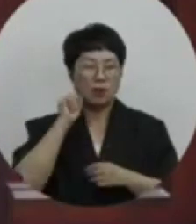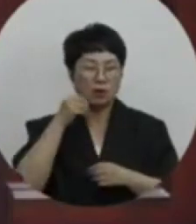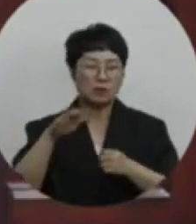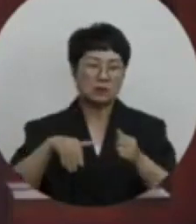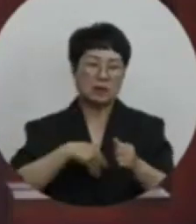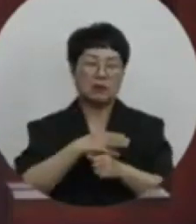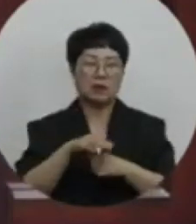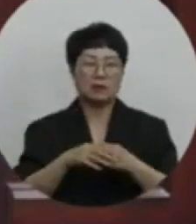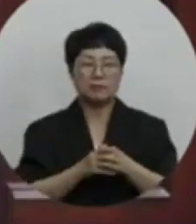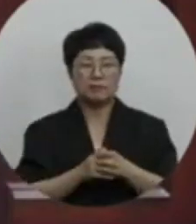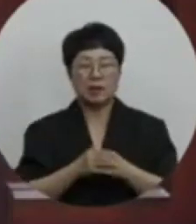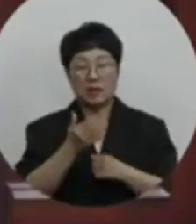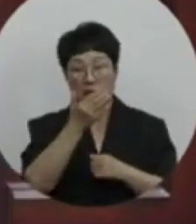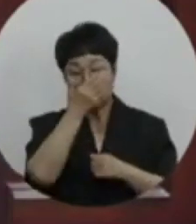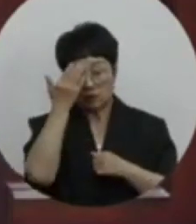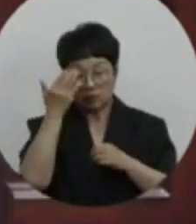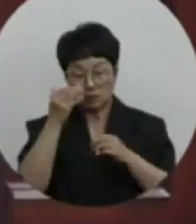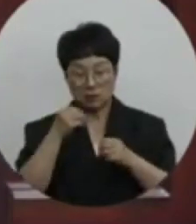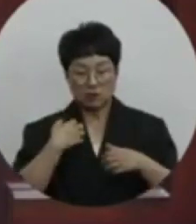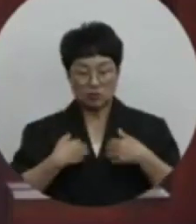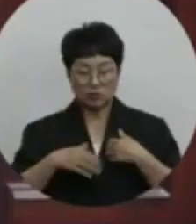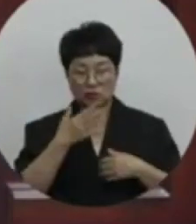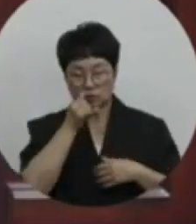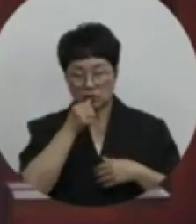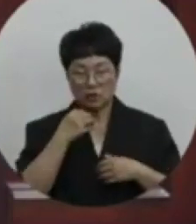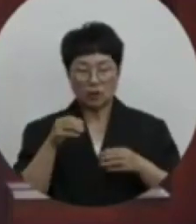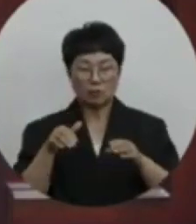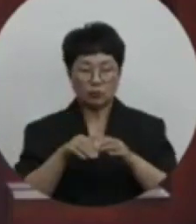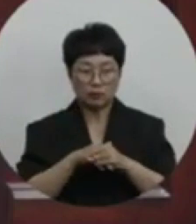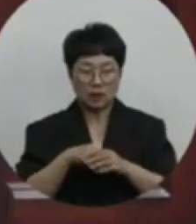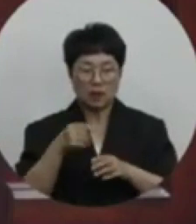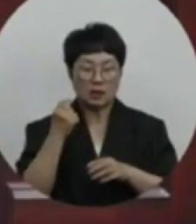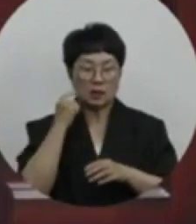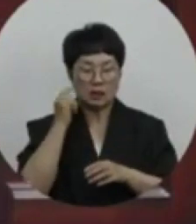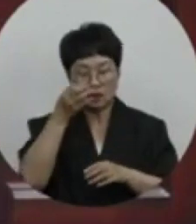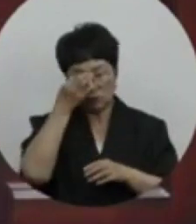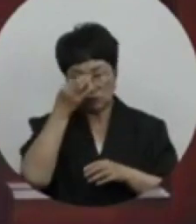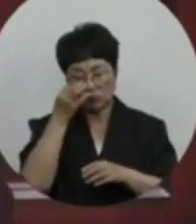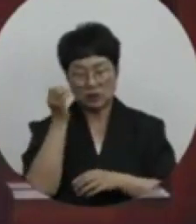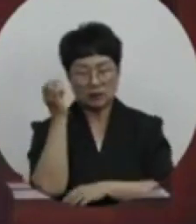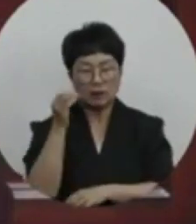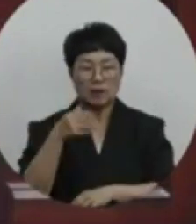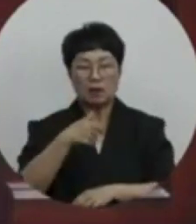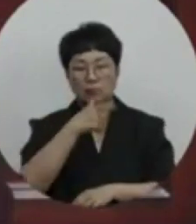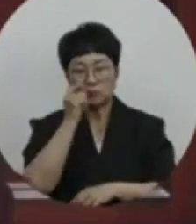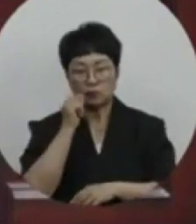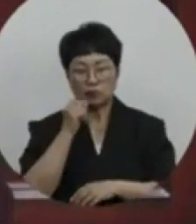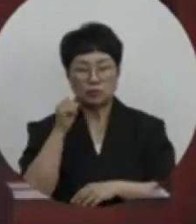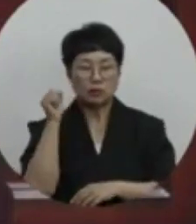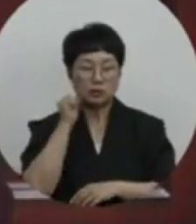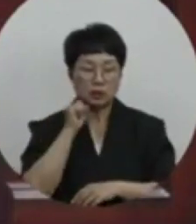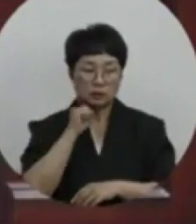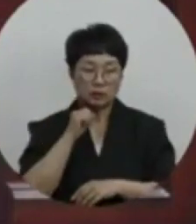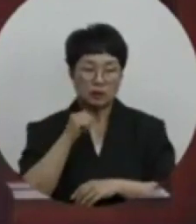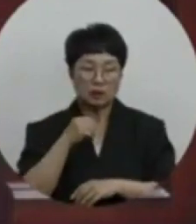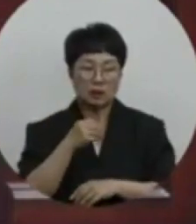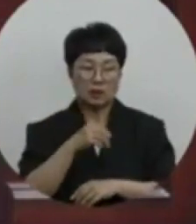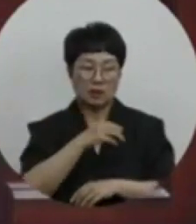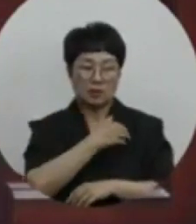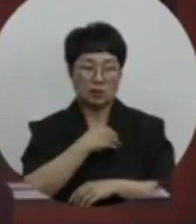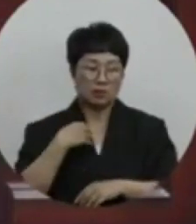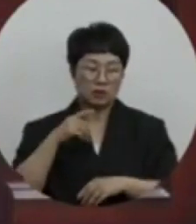실정입니다. 청년들이 즐길 수 있는 문화예술 기반시설 부족, 취미나 여가생활을 즐길 수